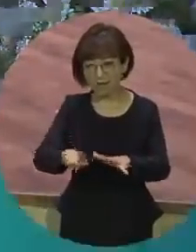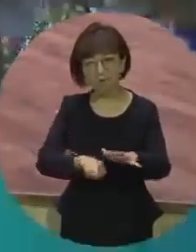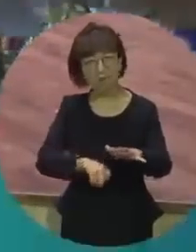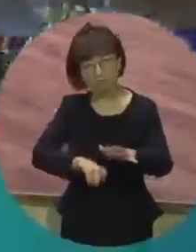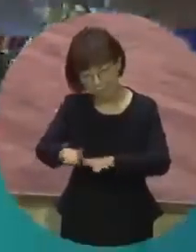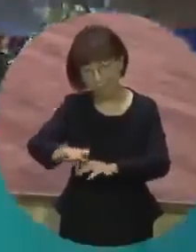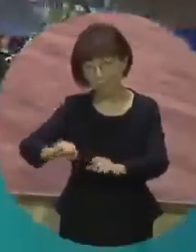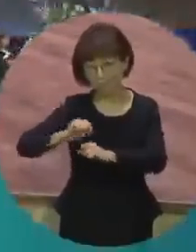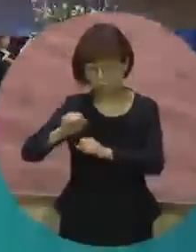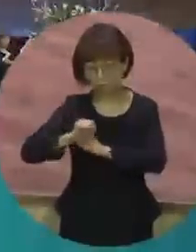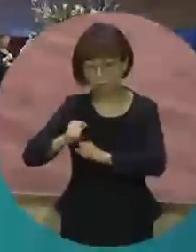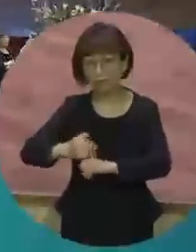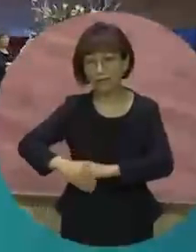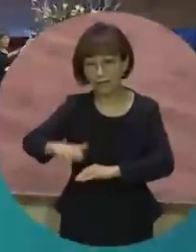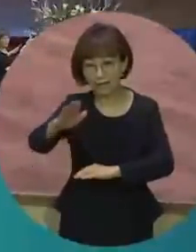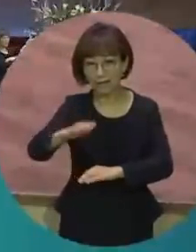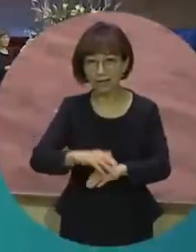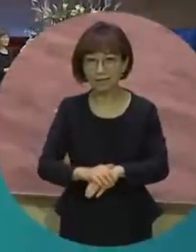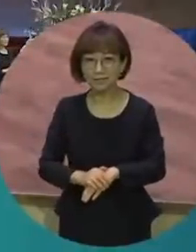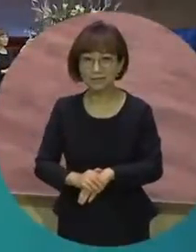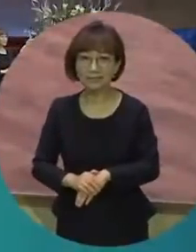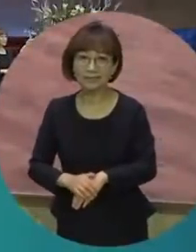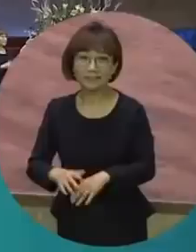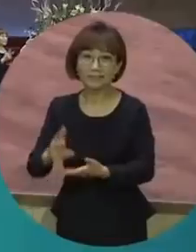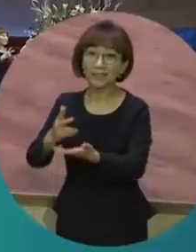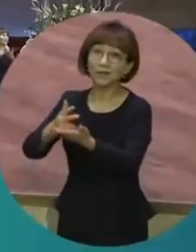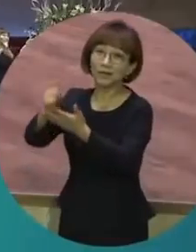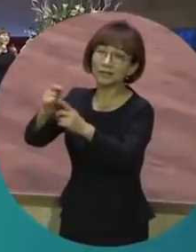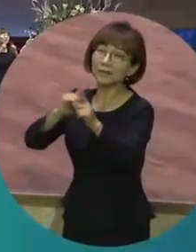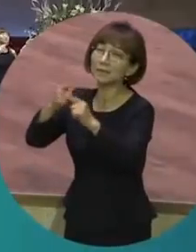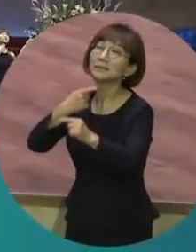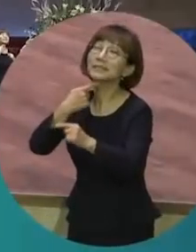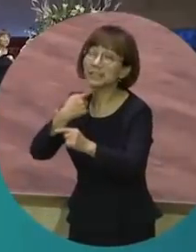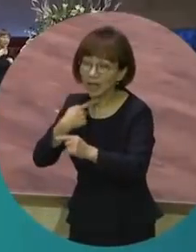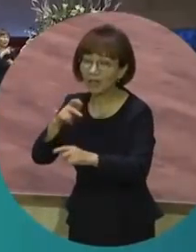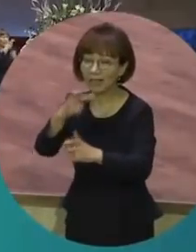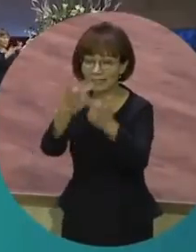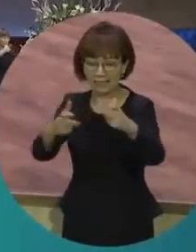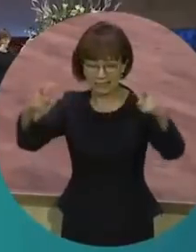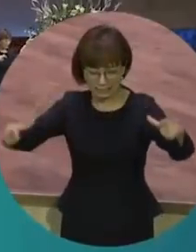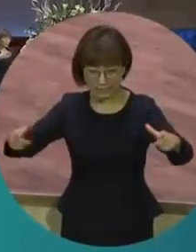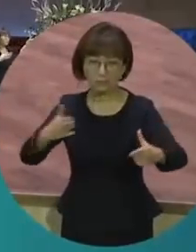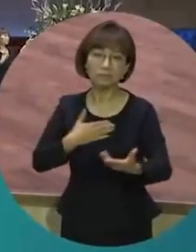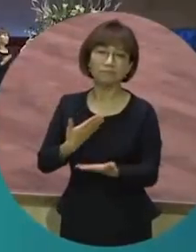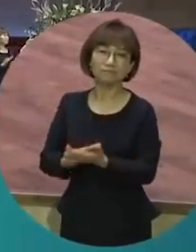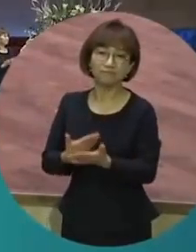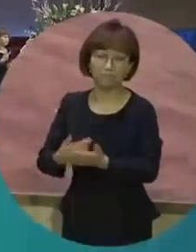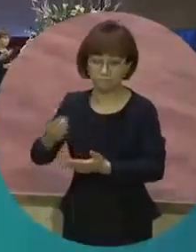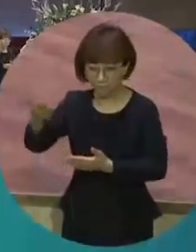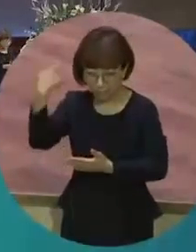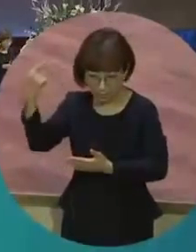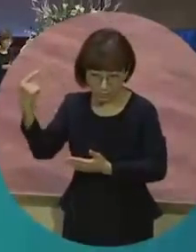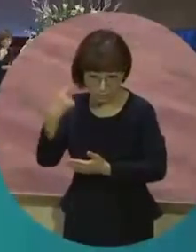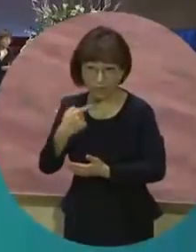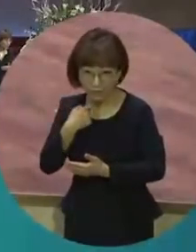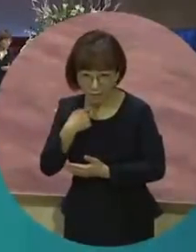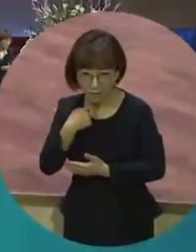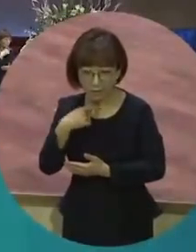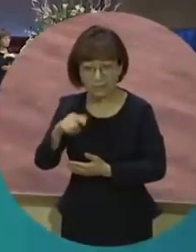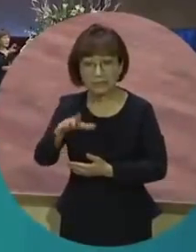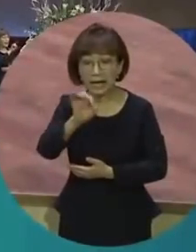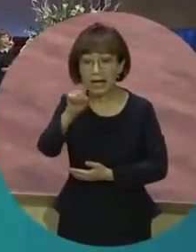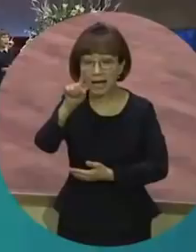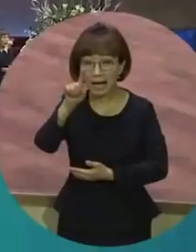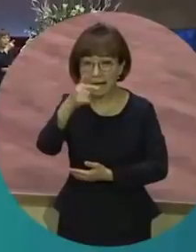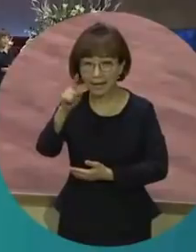그날에 여호와께서 말씀한 이 산지를 지금 내게 주었어. 당신 또 그날에 들었을 거니와 그곳에는 아낙 사람이 있고 그 성읍은